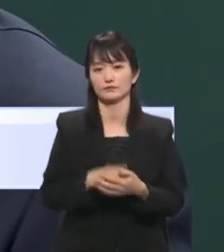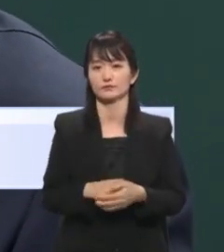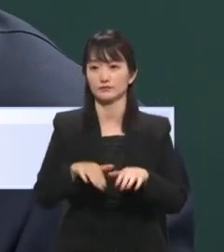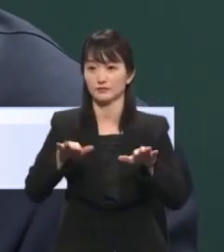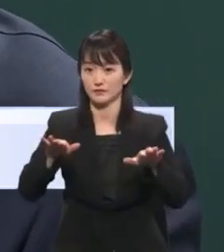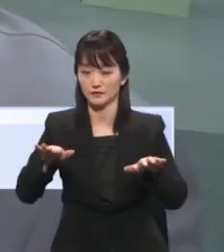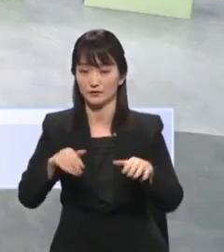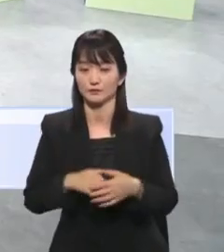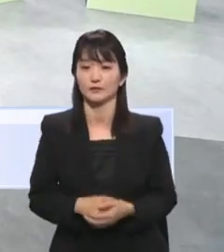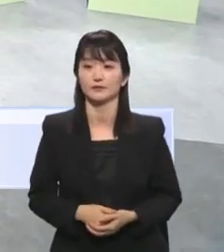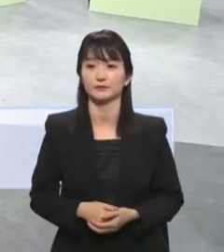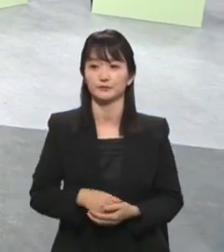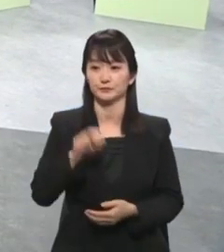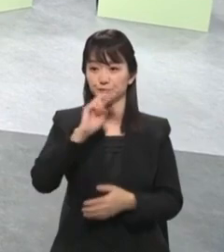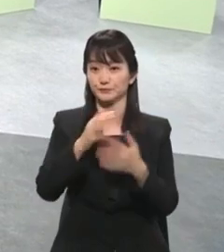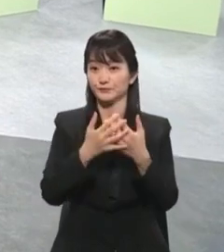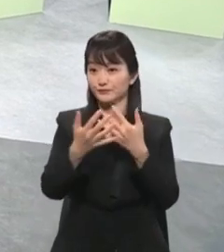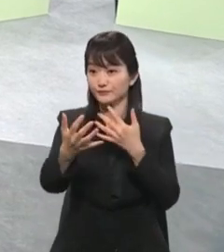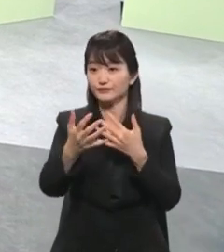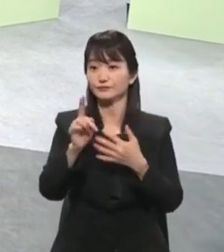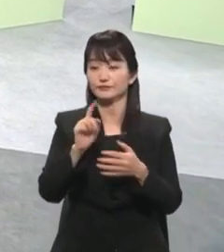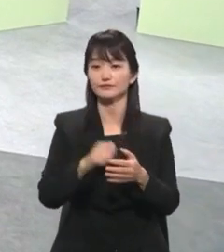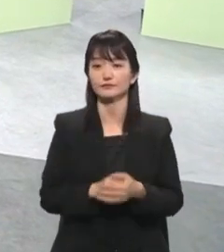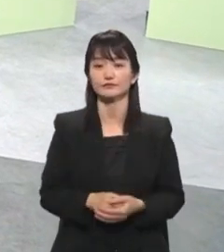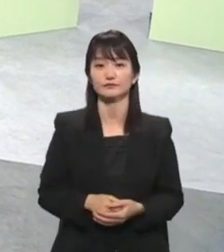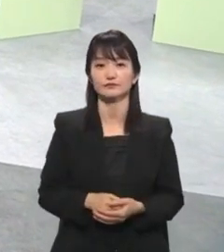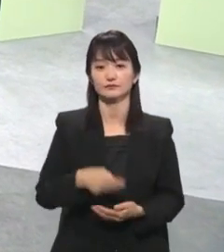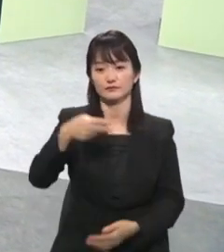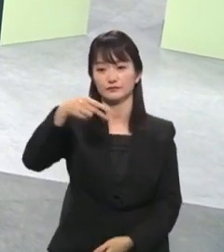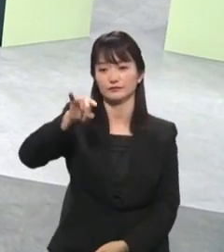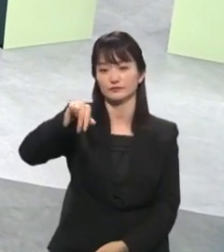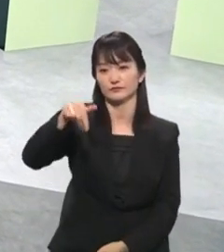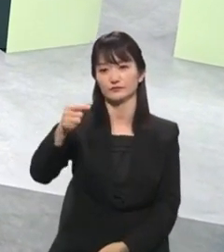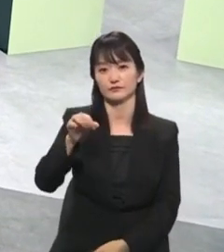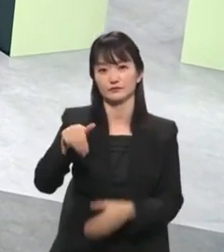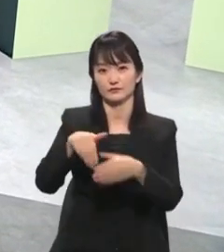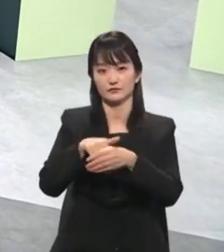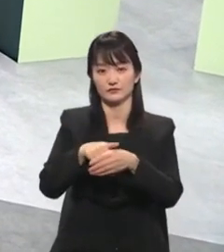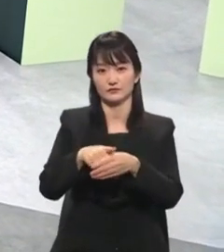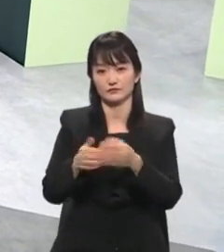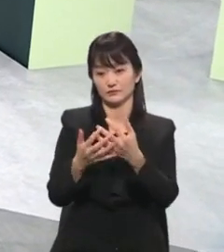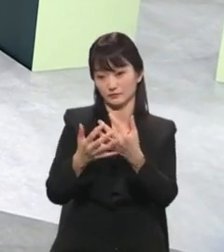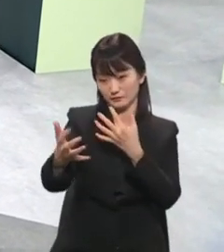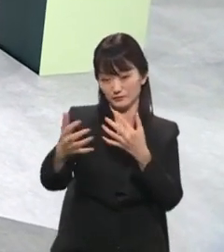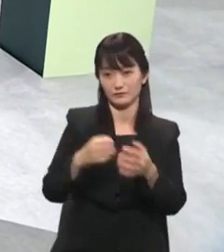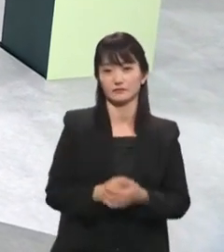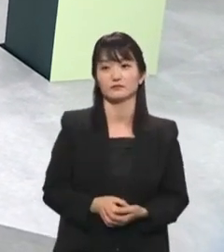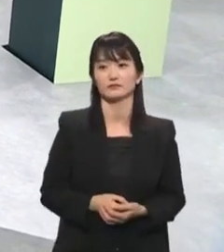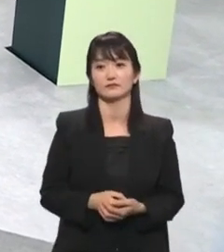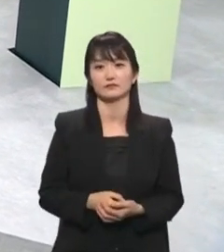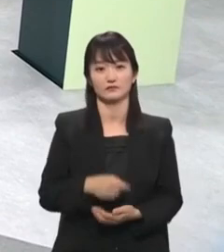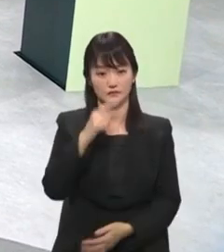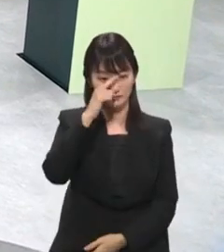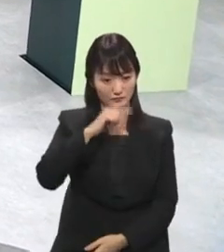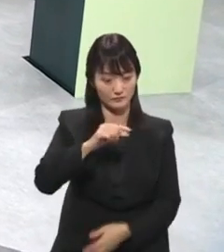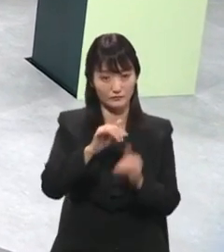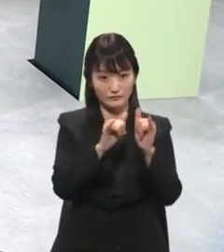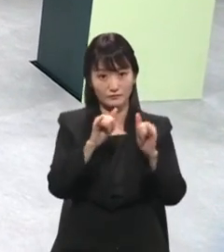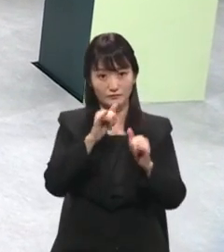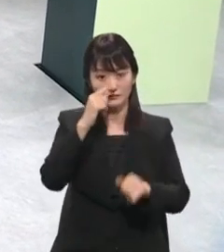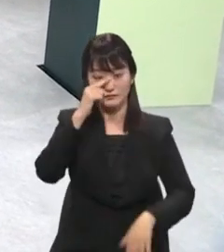공연 얘기로 돌아오면 사실 예. 이번 공연 세종문화회관에서 백인조 오케스트라 동서양 네. 백인조 오케스트라